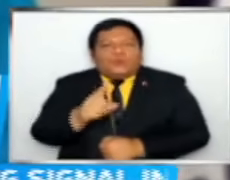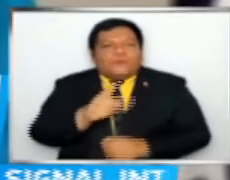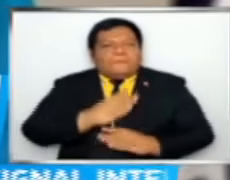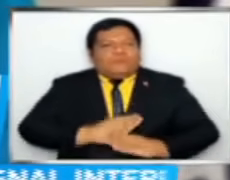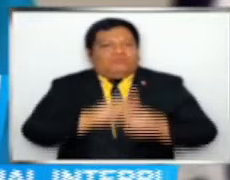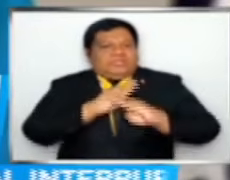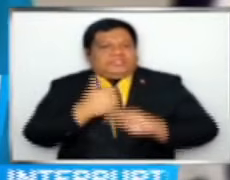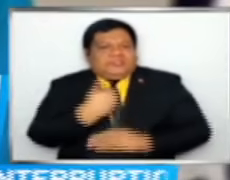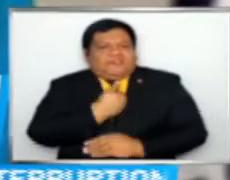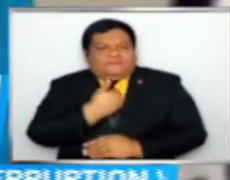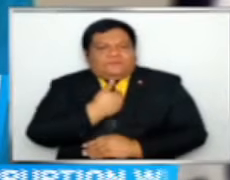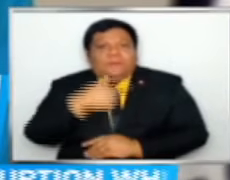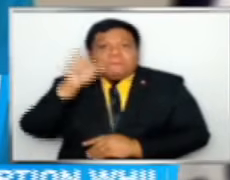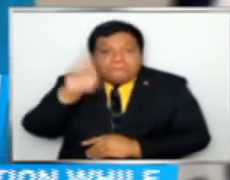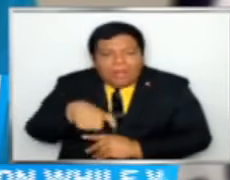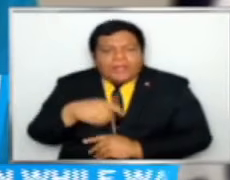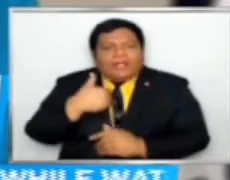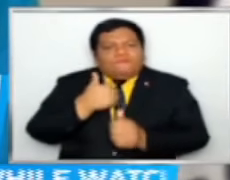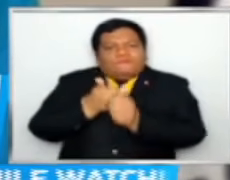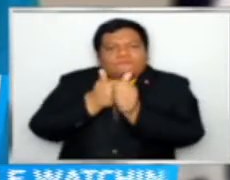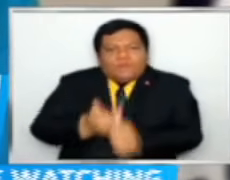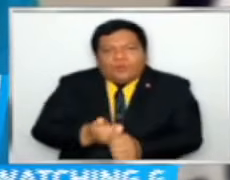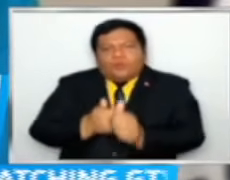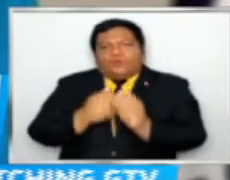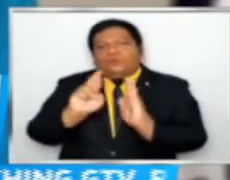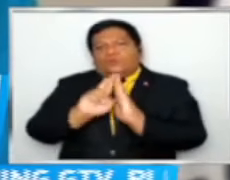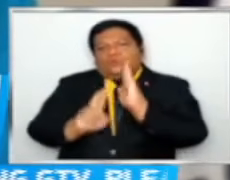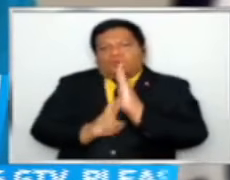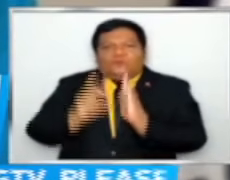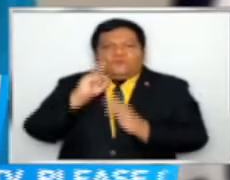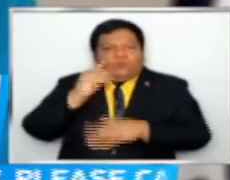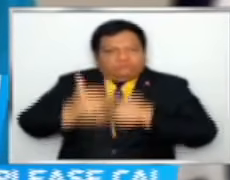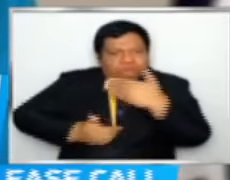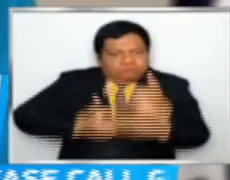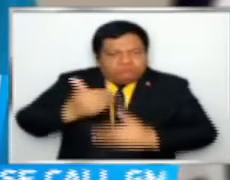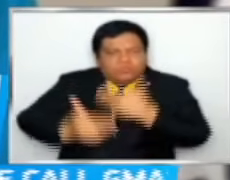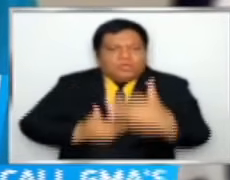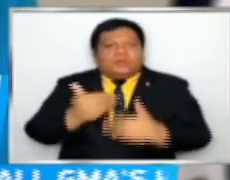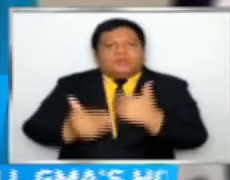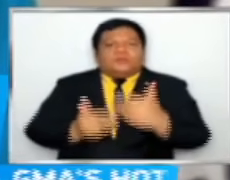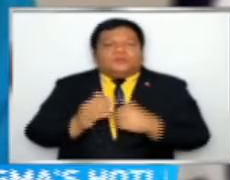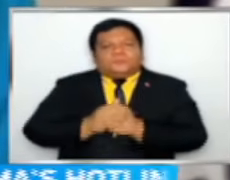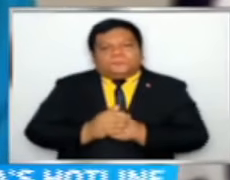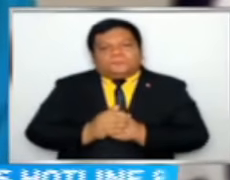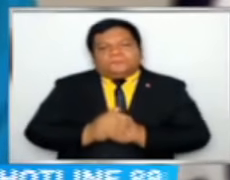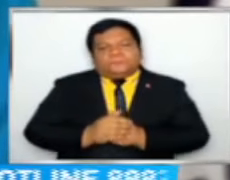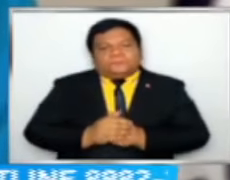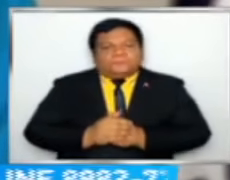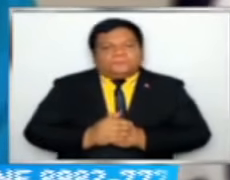will undergo the rules and procedures for civilians to possess and carry guns. Mav Gonzalez, GMA News.